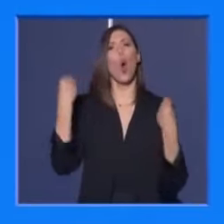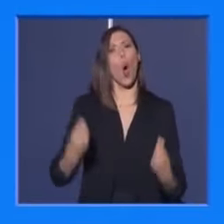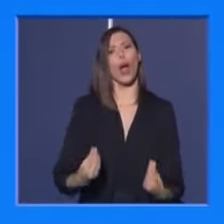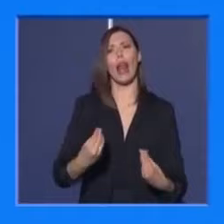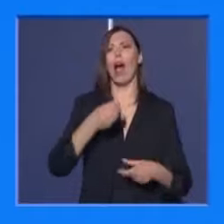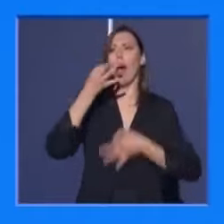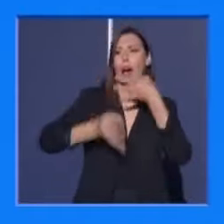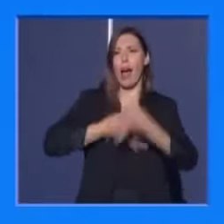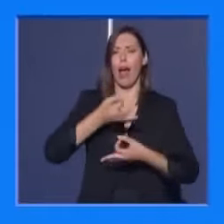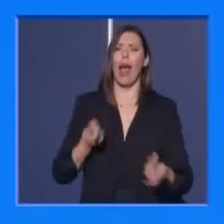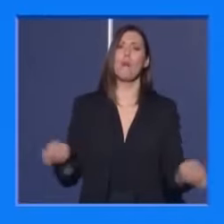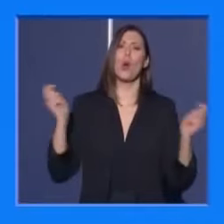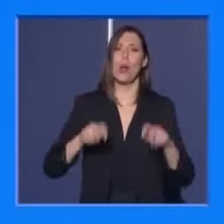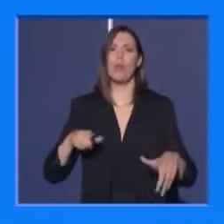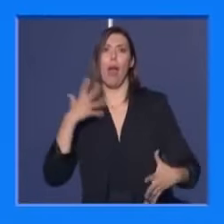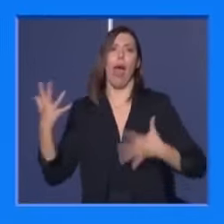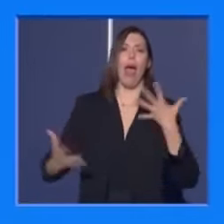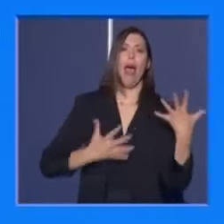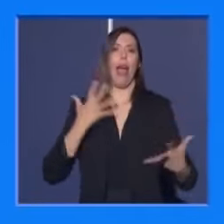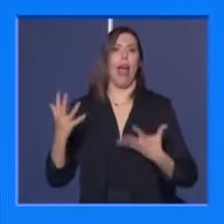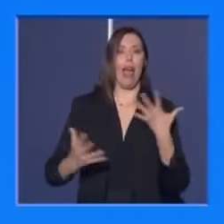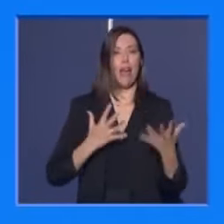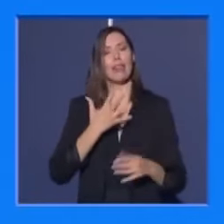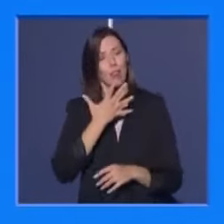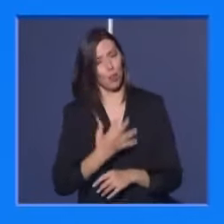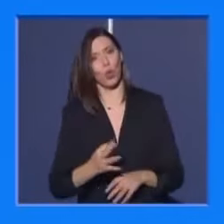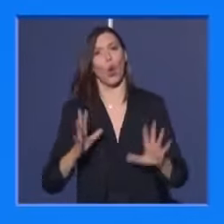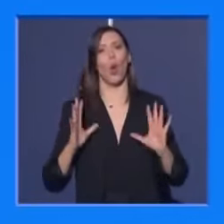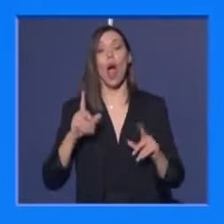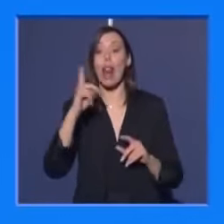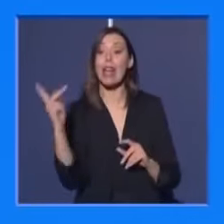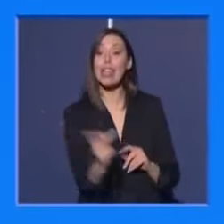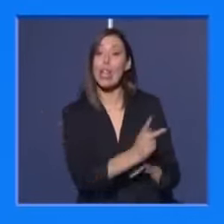Αλλά η κοινωνία βράζει και την κοινωνία οφείλουμε να φουγκριστούμε.